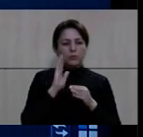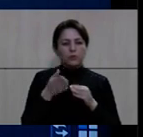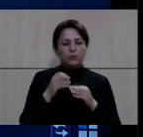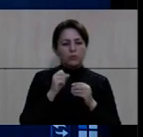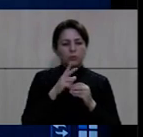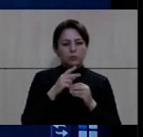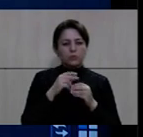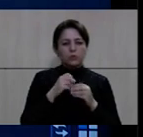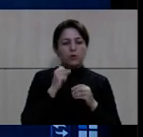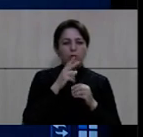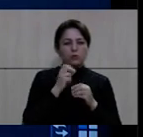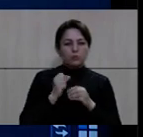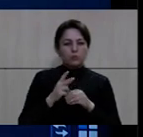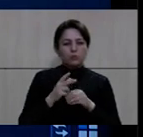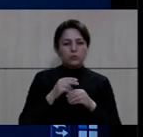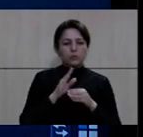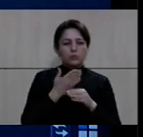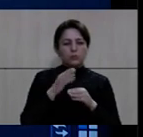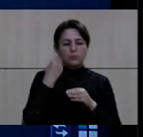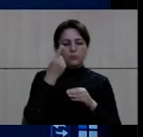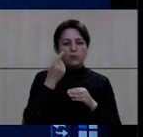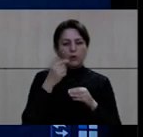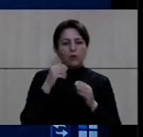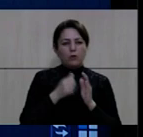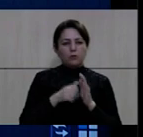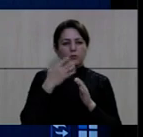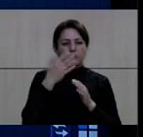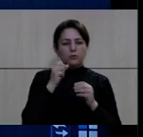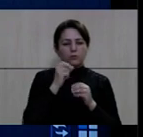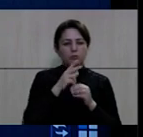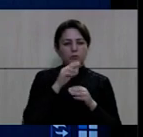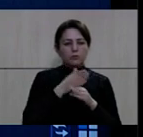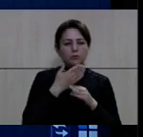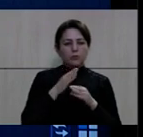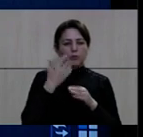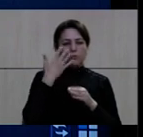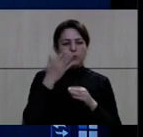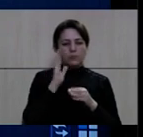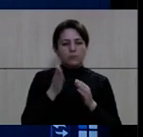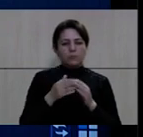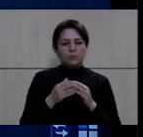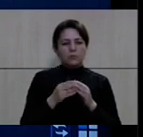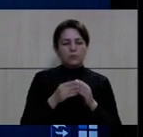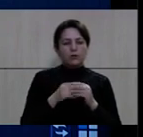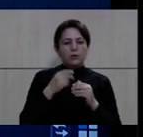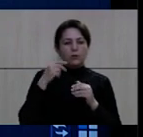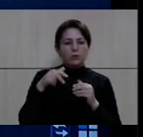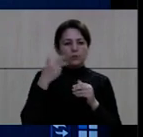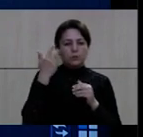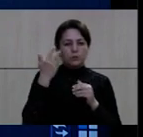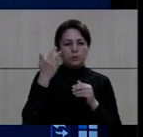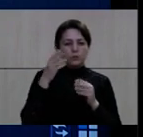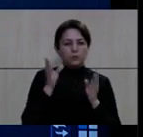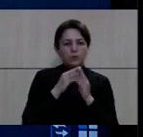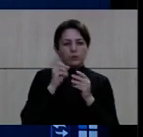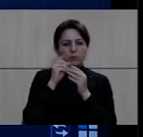13-ке. 13-ке 13-ке болысәк 1-теден. 65-ні 13-ке болысәк 5-теден. 33 білан 11.